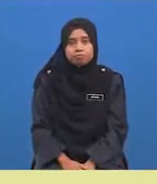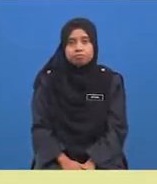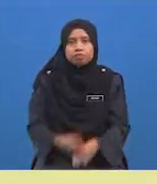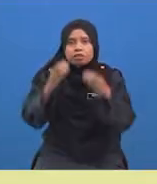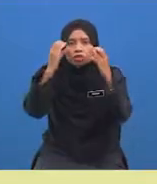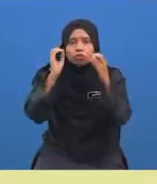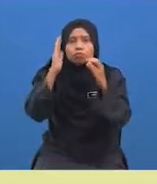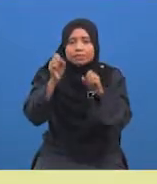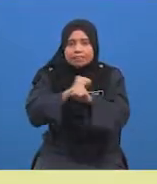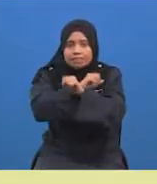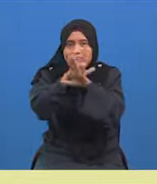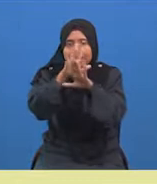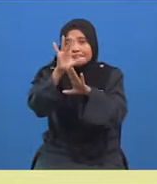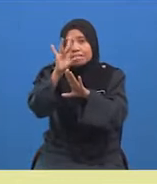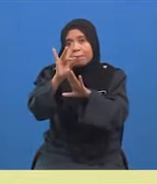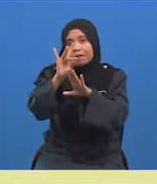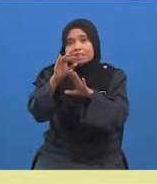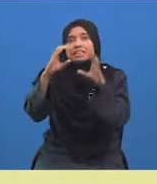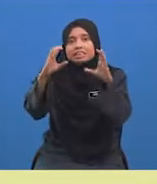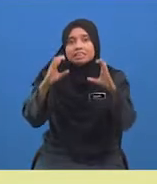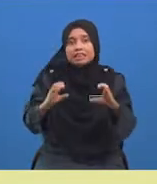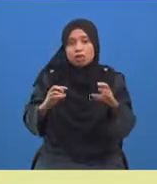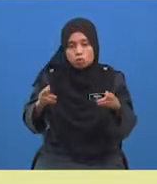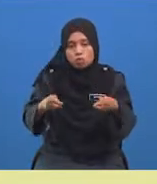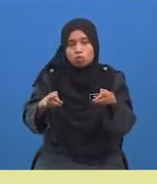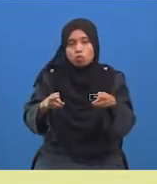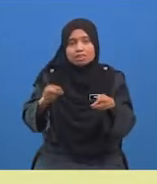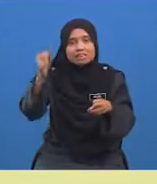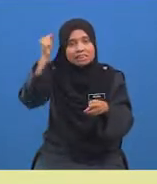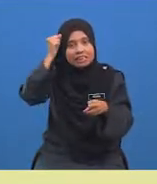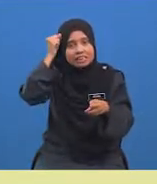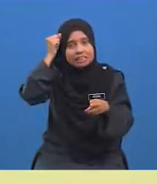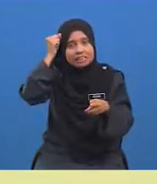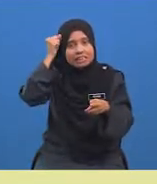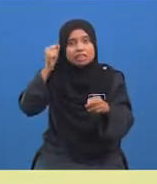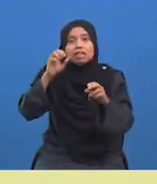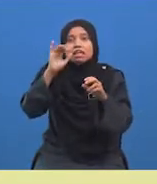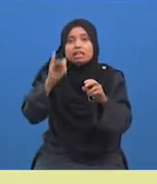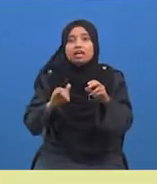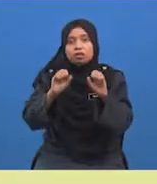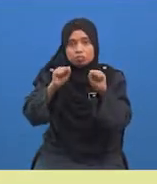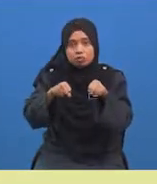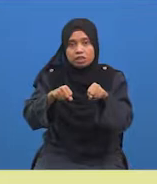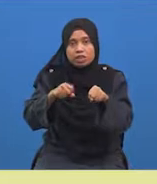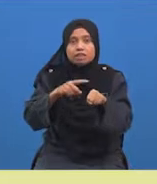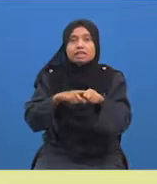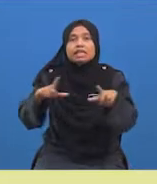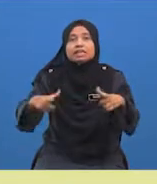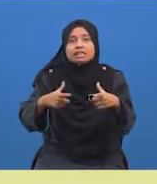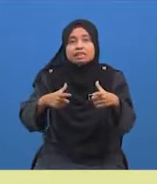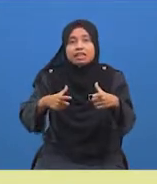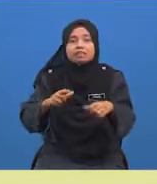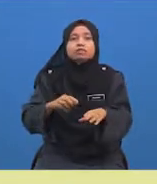Cikgu akan menerangkan 8 kaedah pengurusan stres dari aspek organisasi yang boleh dilaksanakan oleh pihak